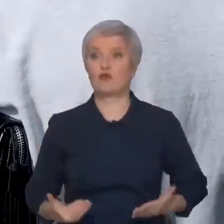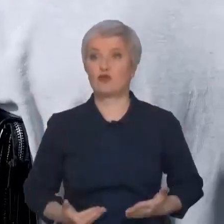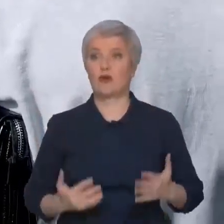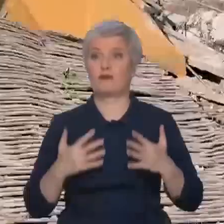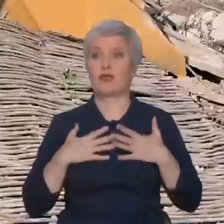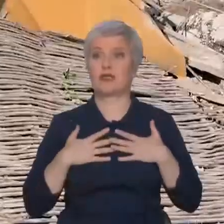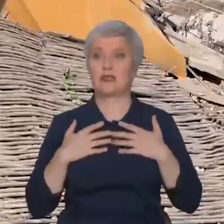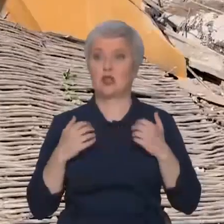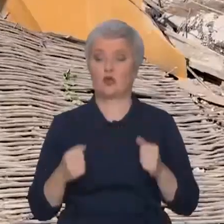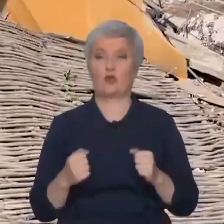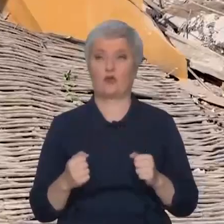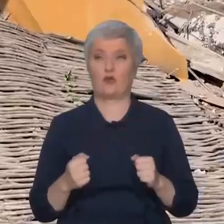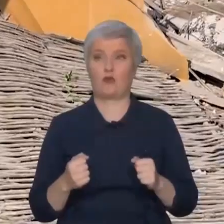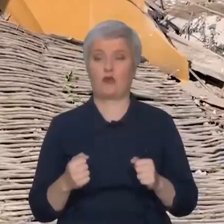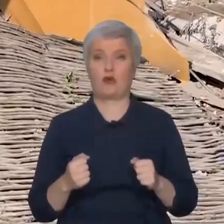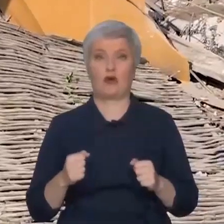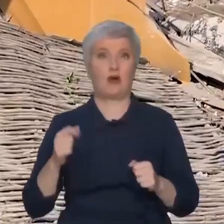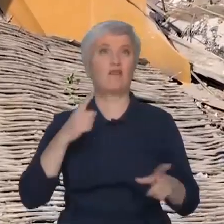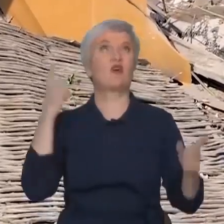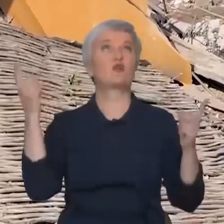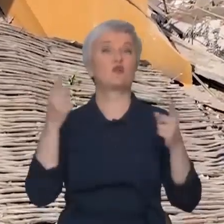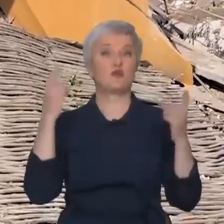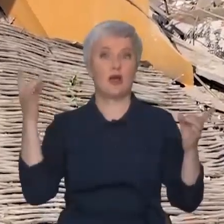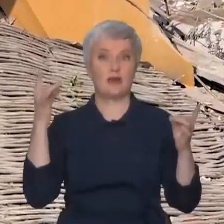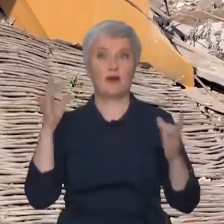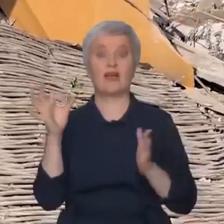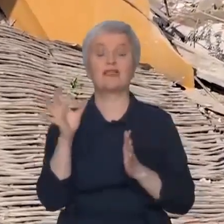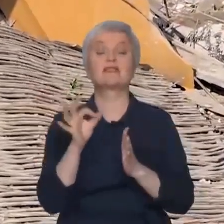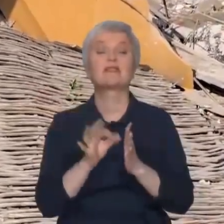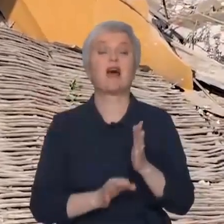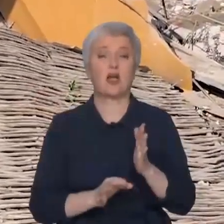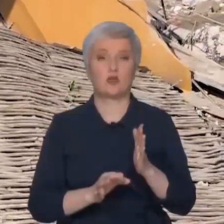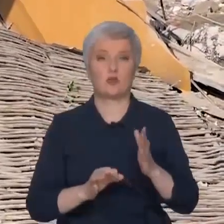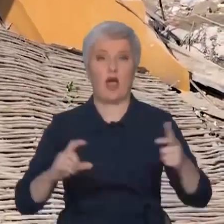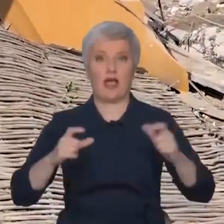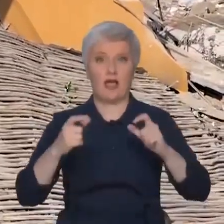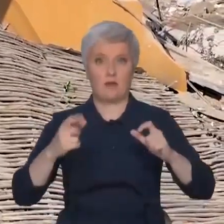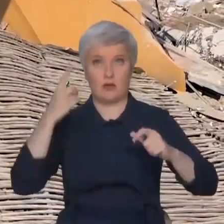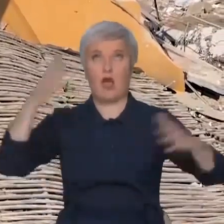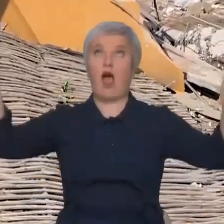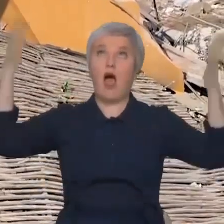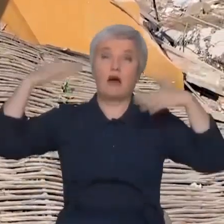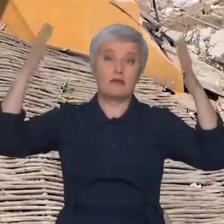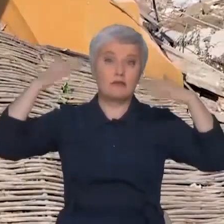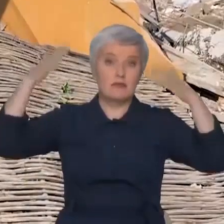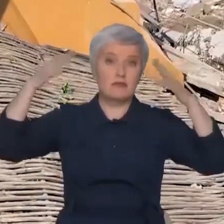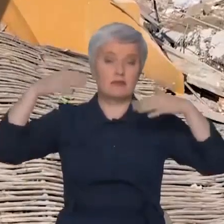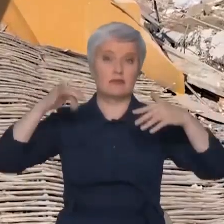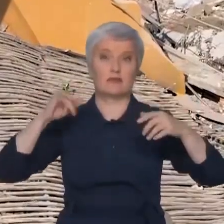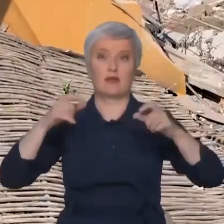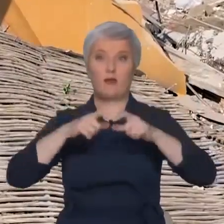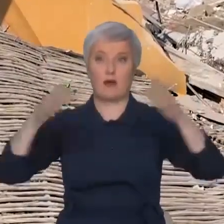Да. Воздушна тривога і одразу кирпичі на голову і балки.